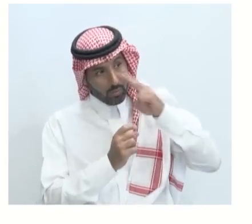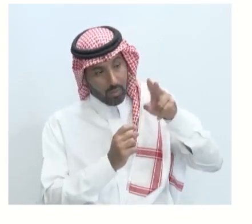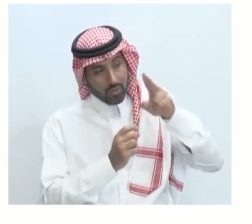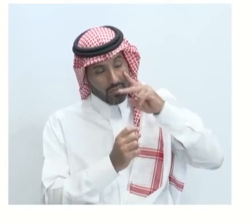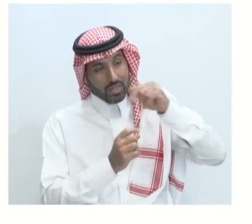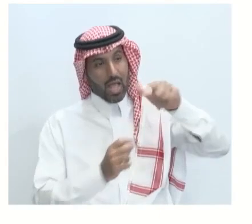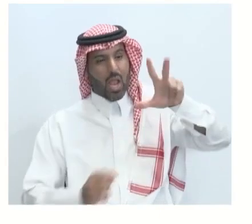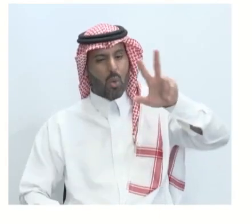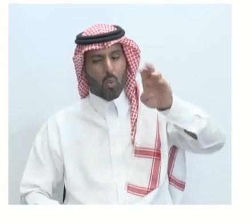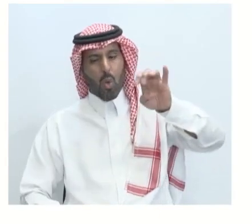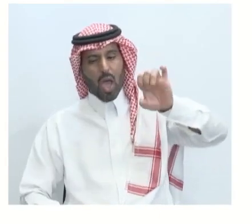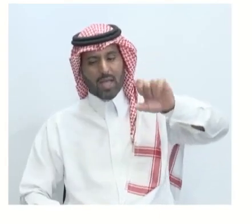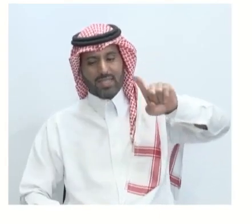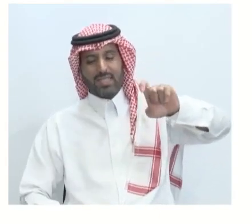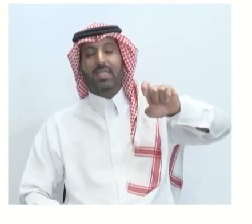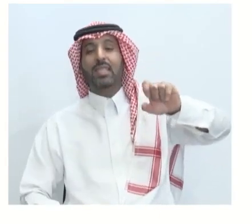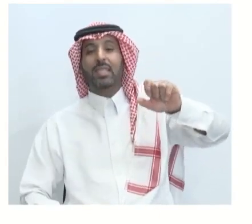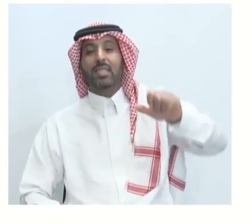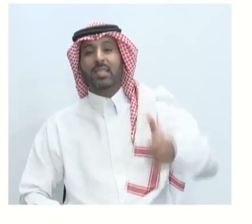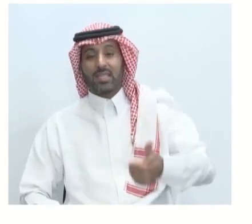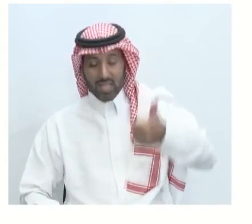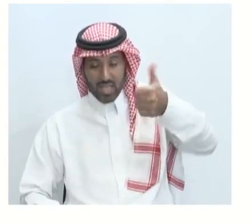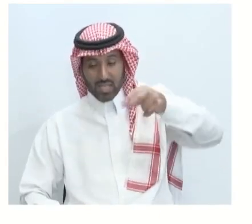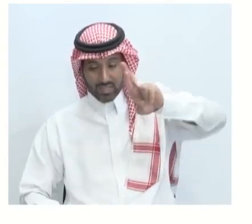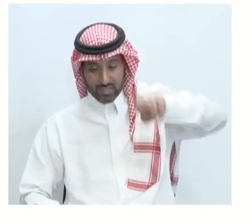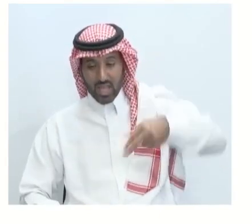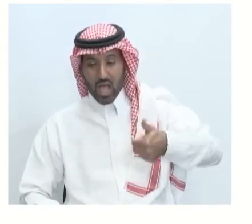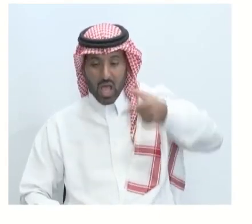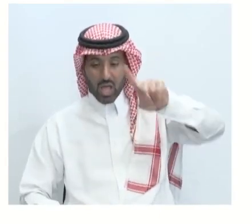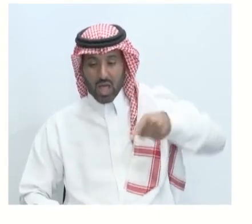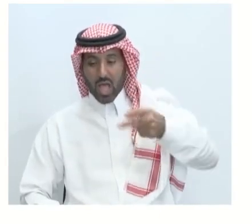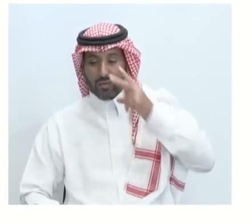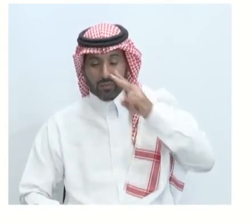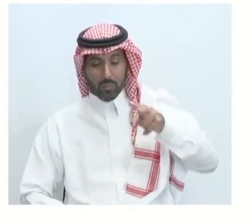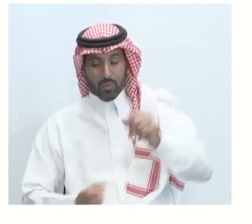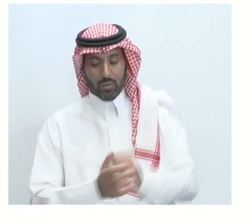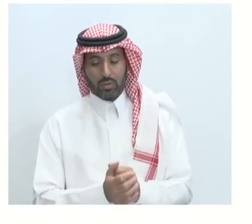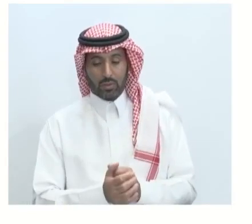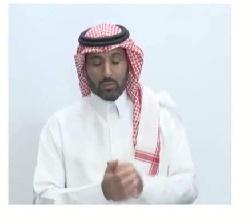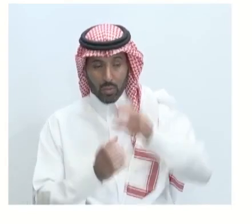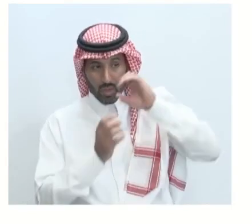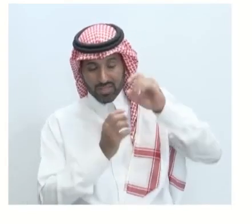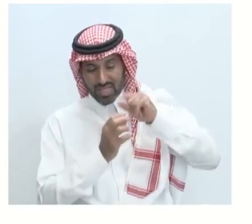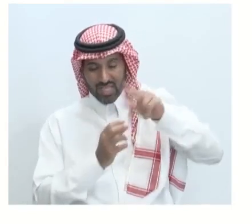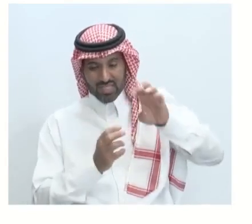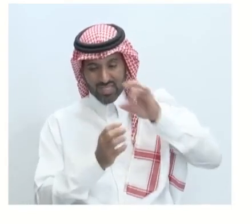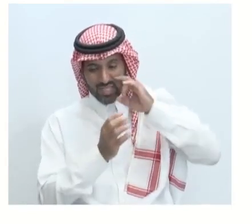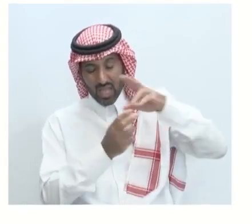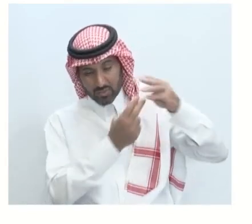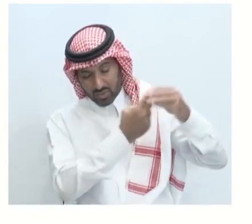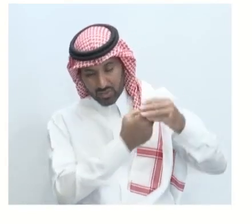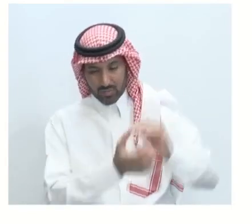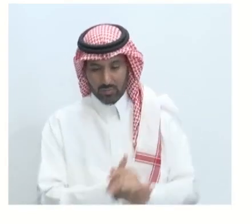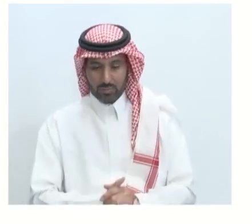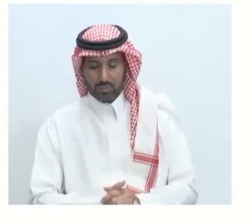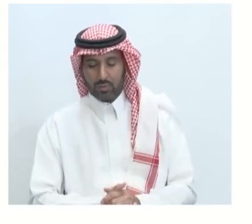للقوات يكون بواسطه واحد منظار اشعه كاما اثنين منظار الاشعه السينيه ثلاثه